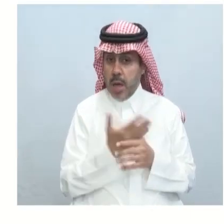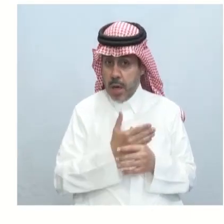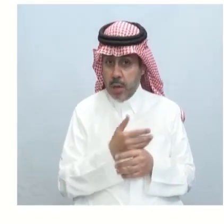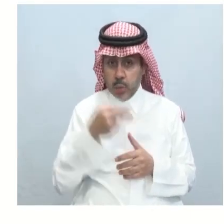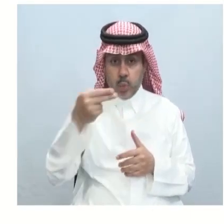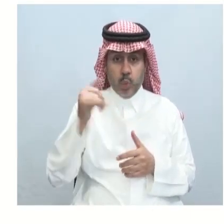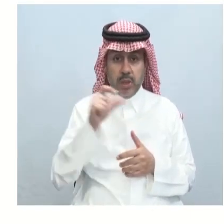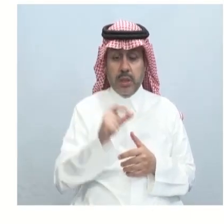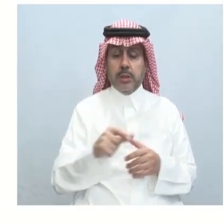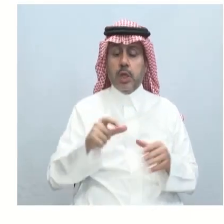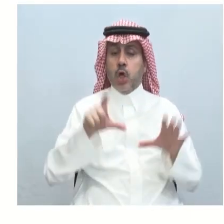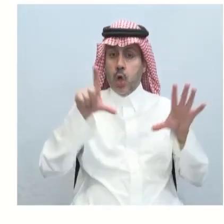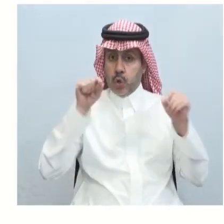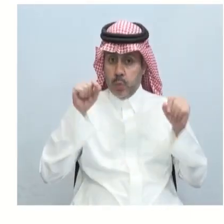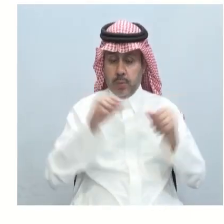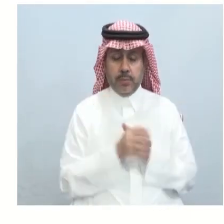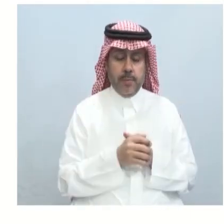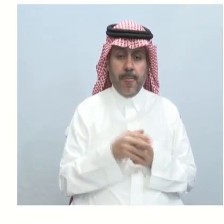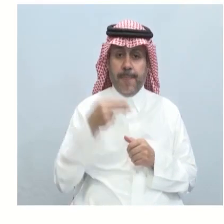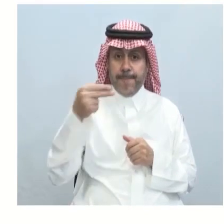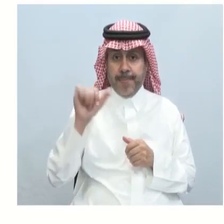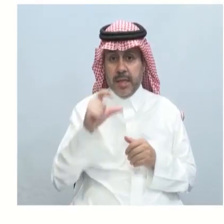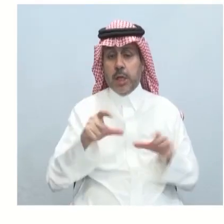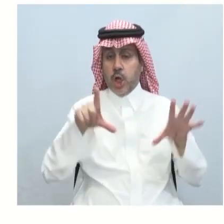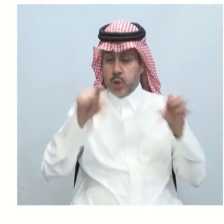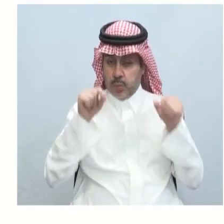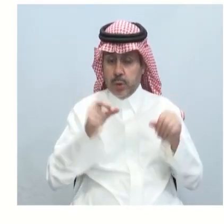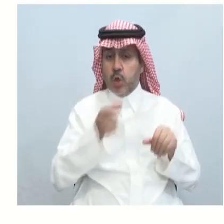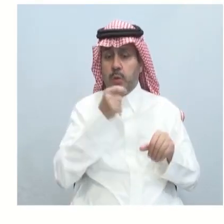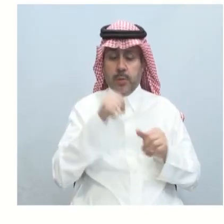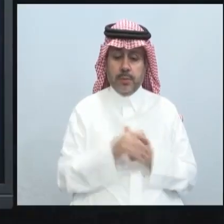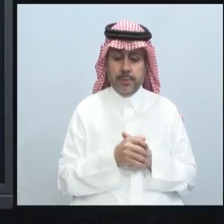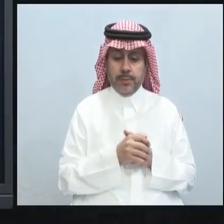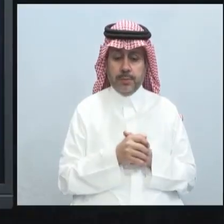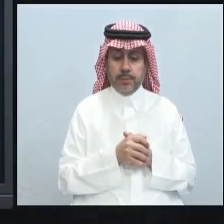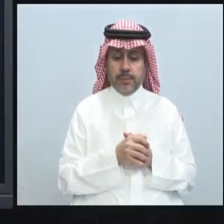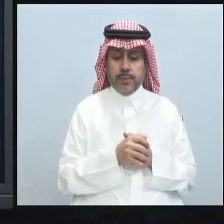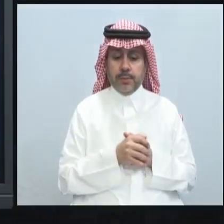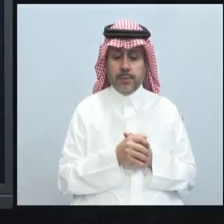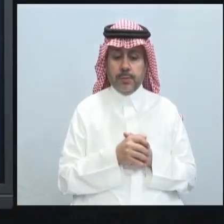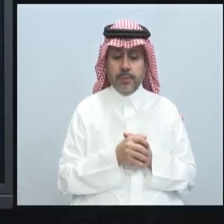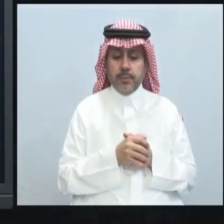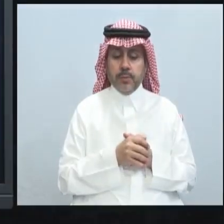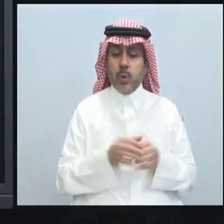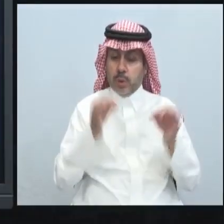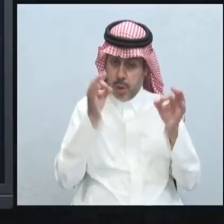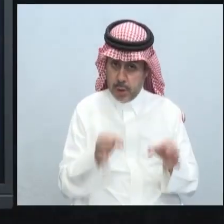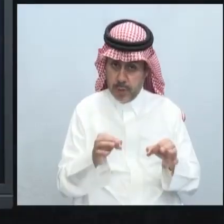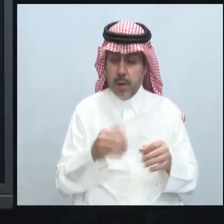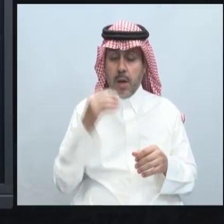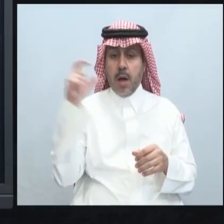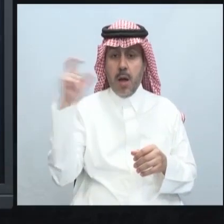لانه عيد الاسبوع لان الجمعه عيد الاسبوع ويتاكد في حق المسلم